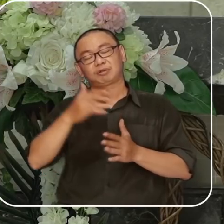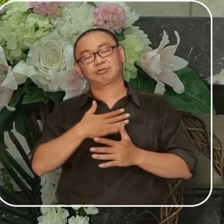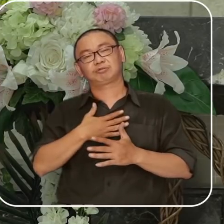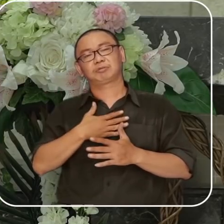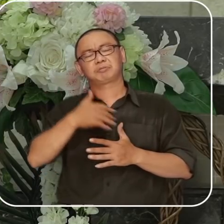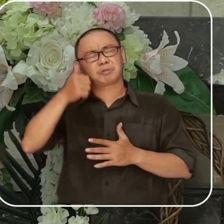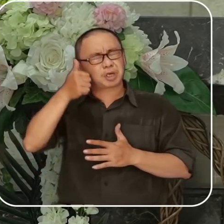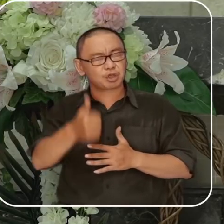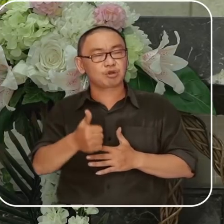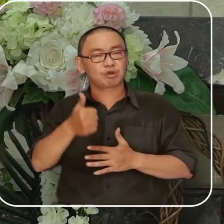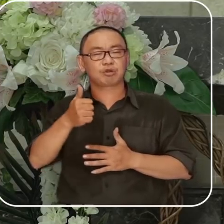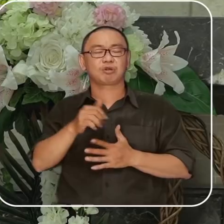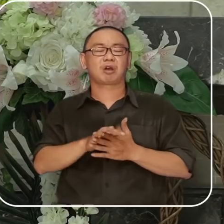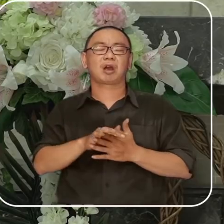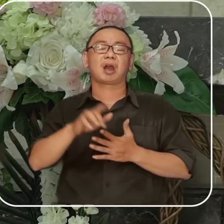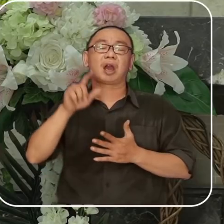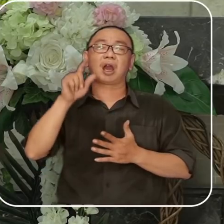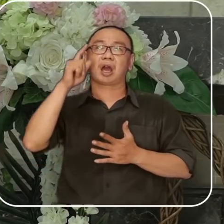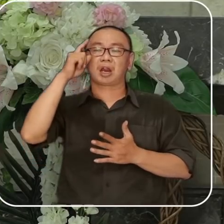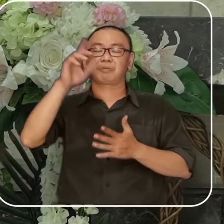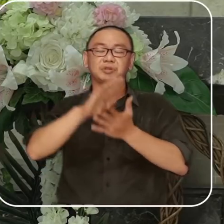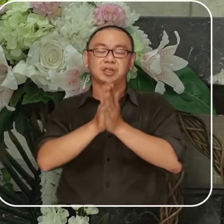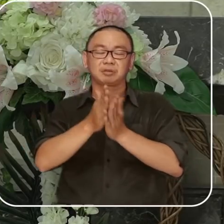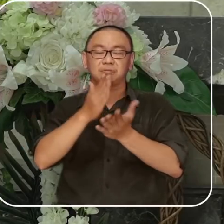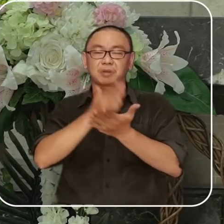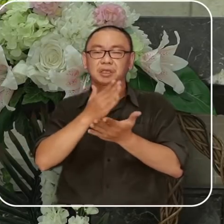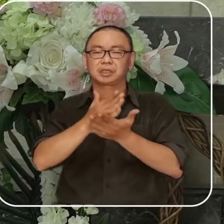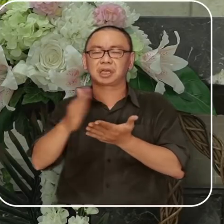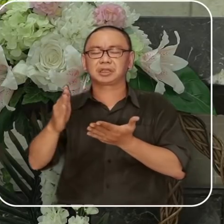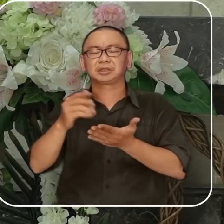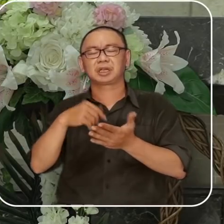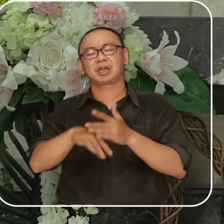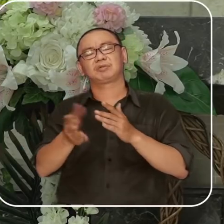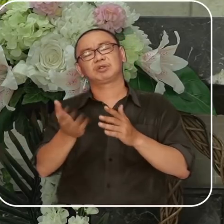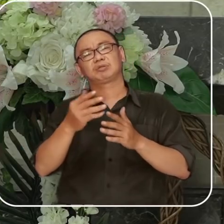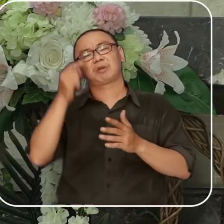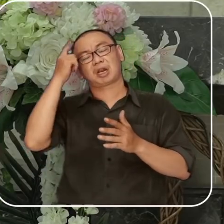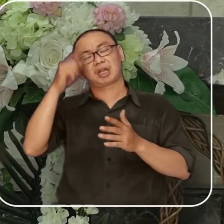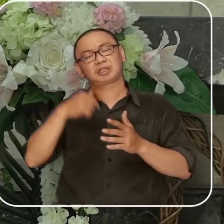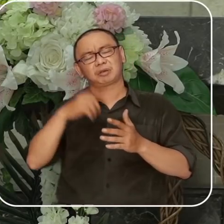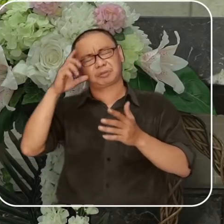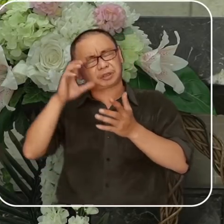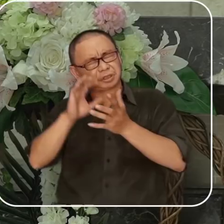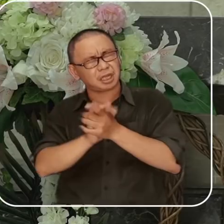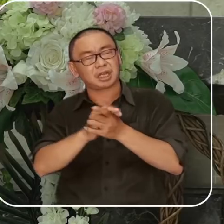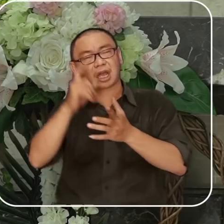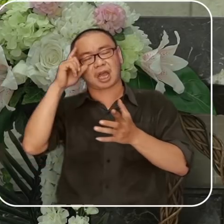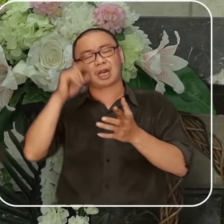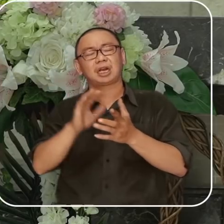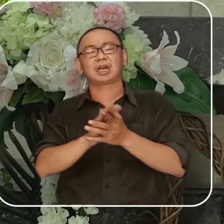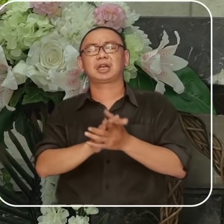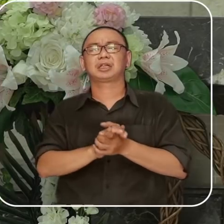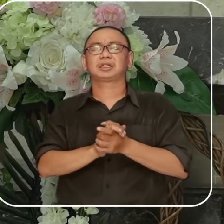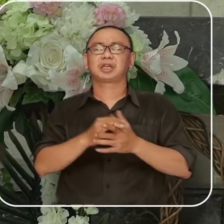betul-betul Allah itu menjadi bagian dalam hidupku? Allah yang saya percaya, Allah yang saya